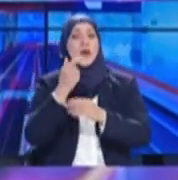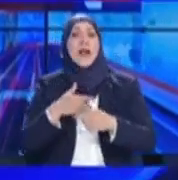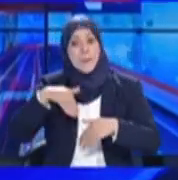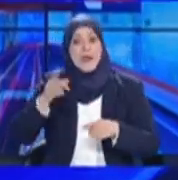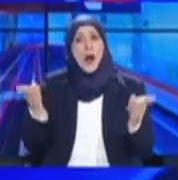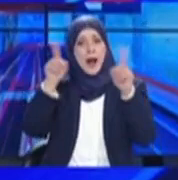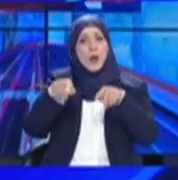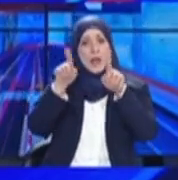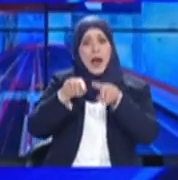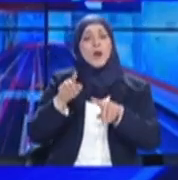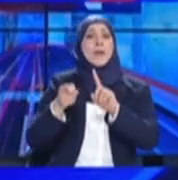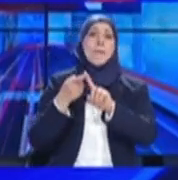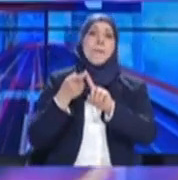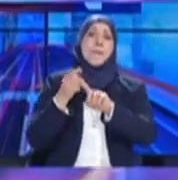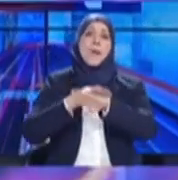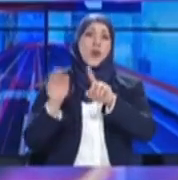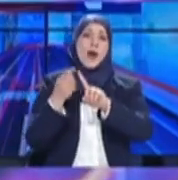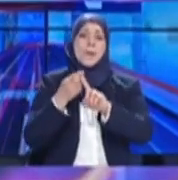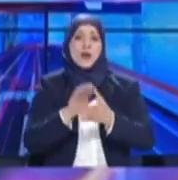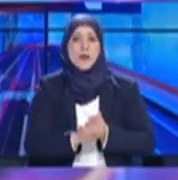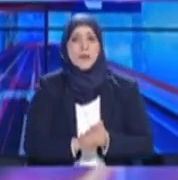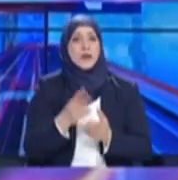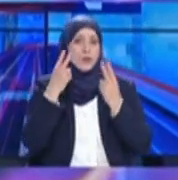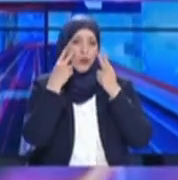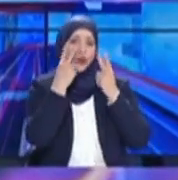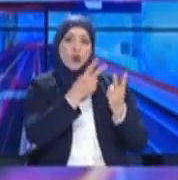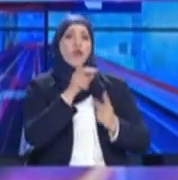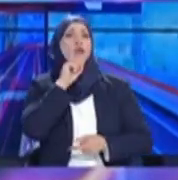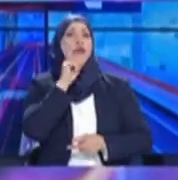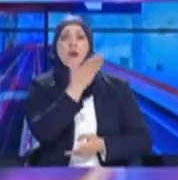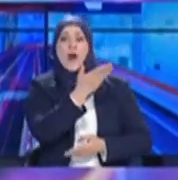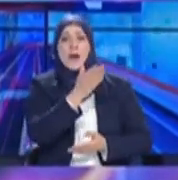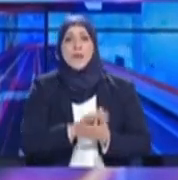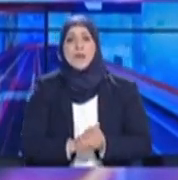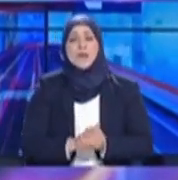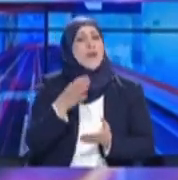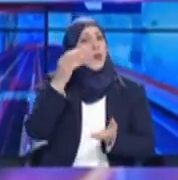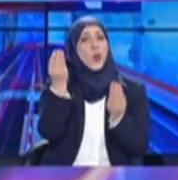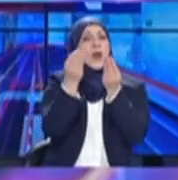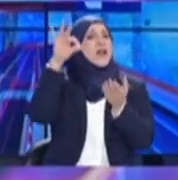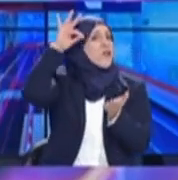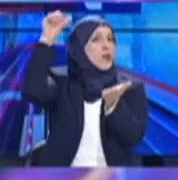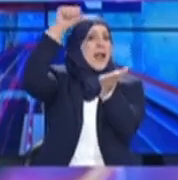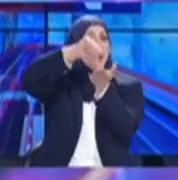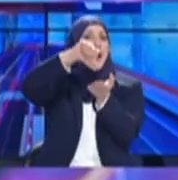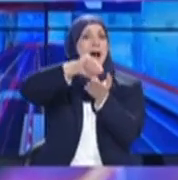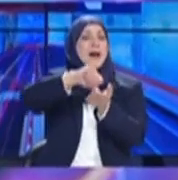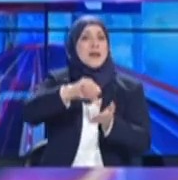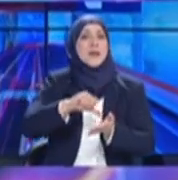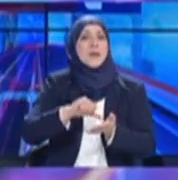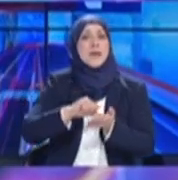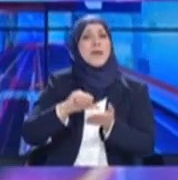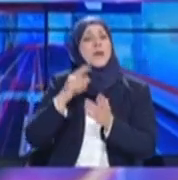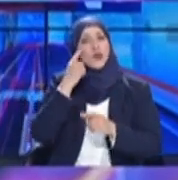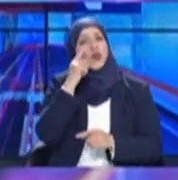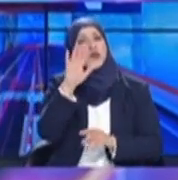بعد شويه كان ممكن من تونس العاصمه بعد شويه كما عاد ربط مباشر كل